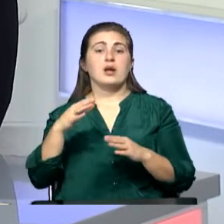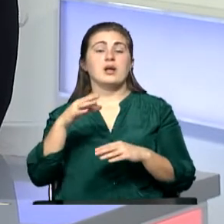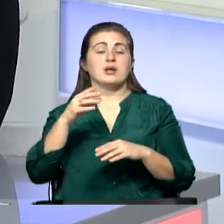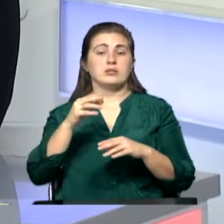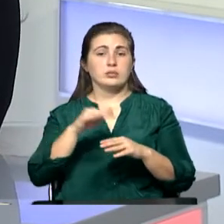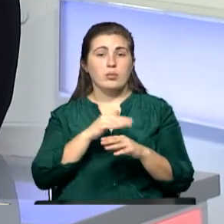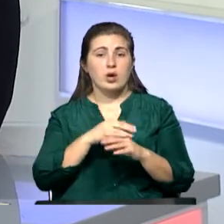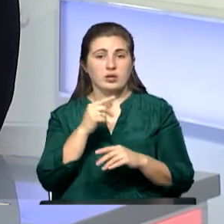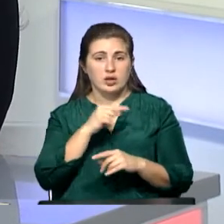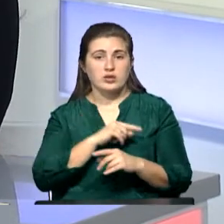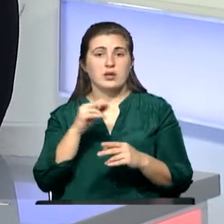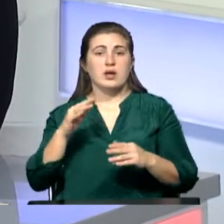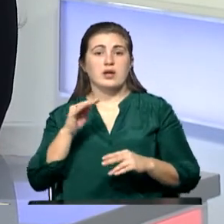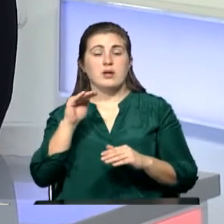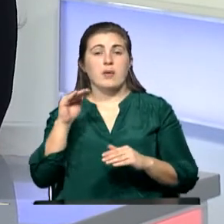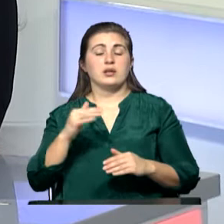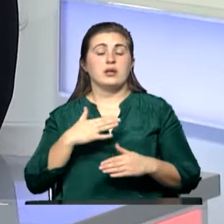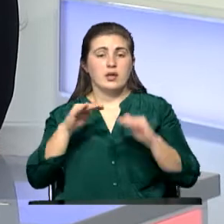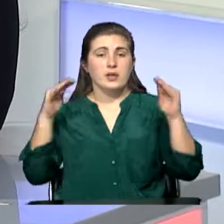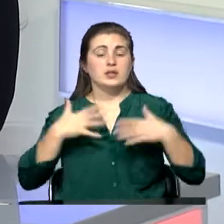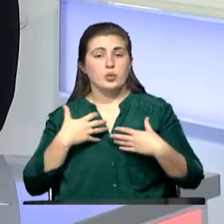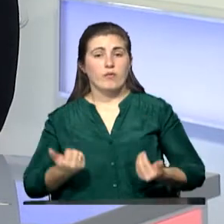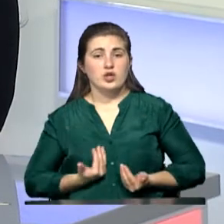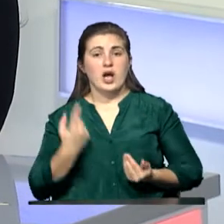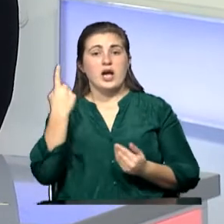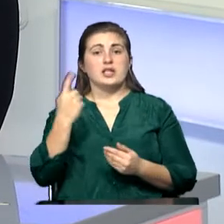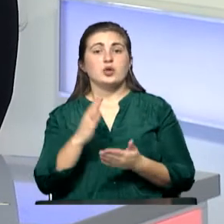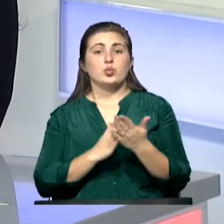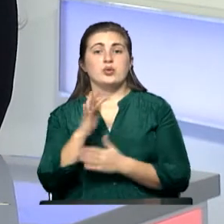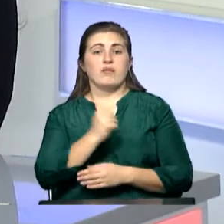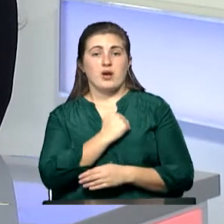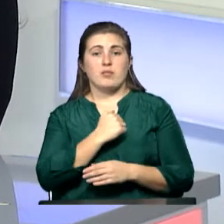доброкачественные, ребята здоровы, живы, один уже в армии служит. Все у них хорошо.